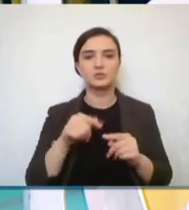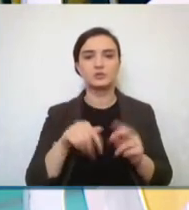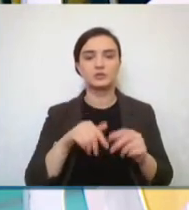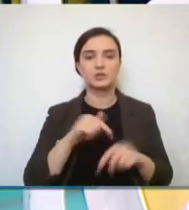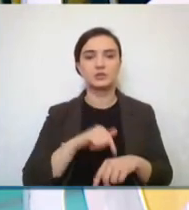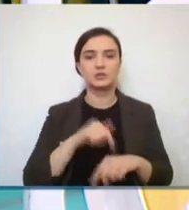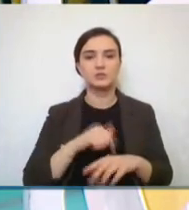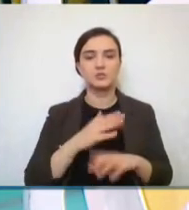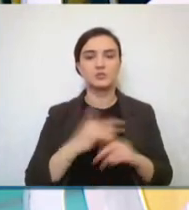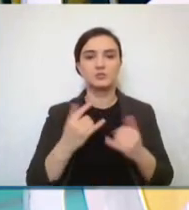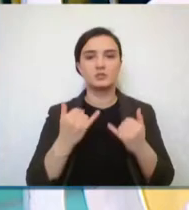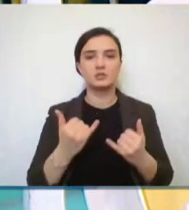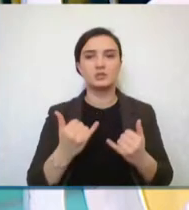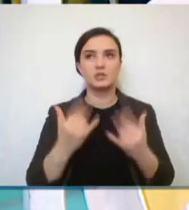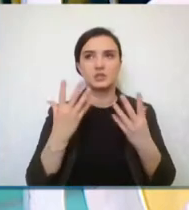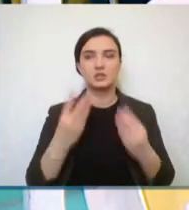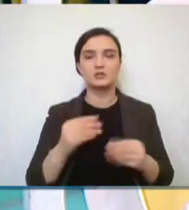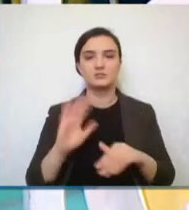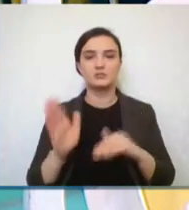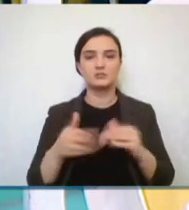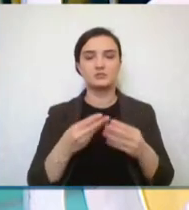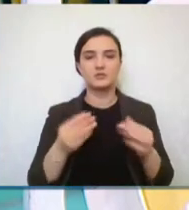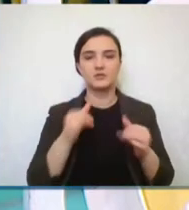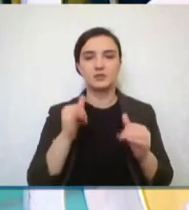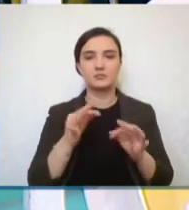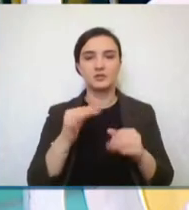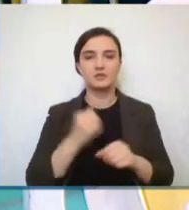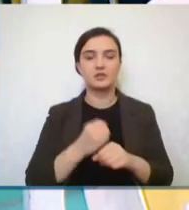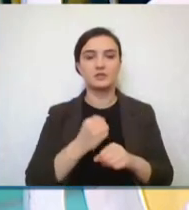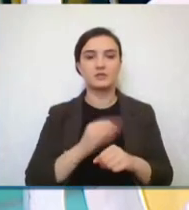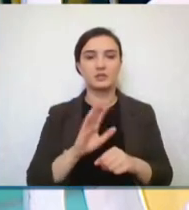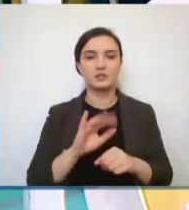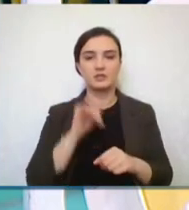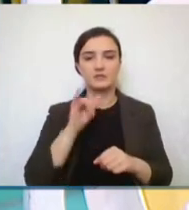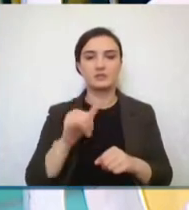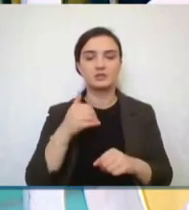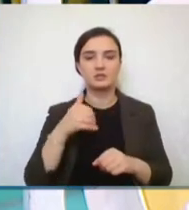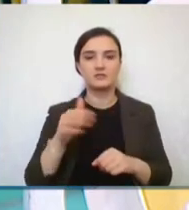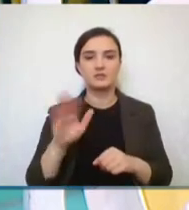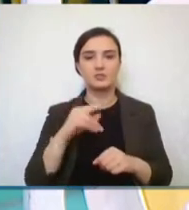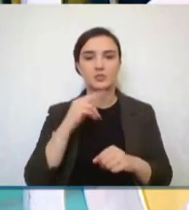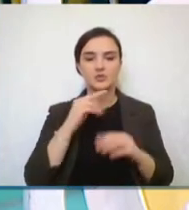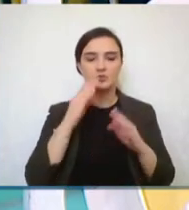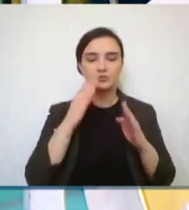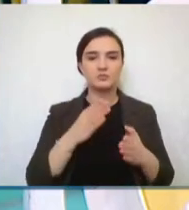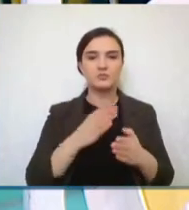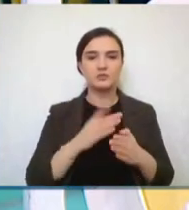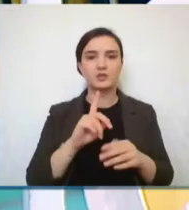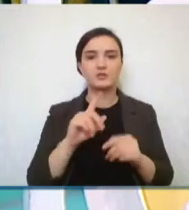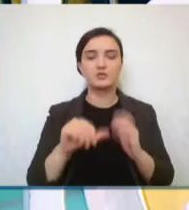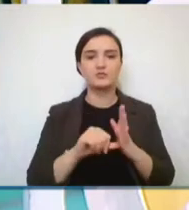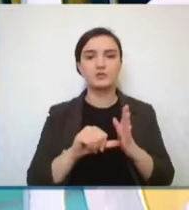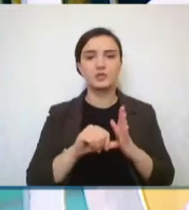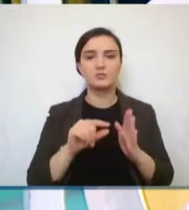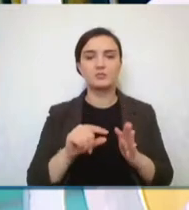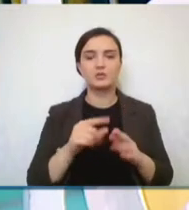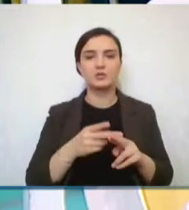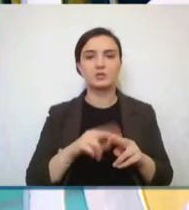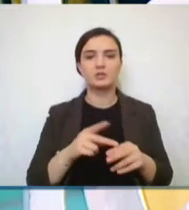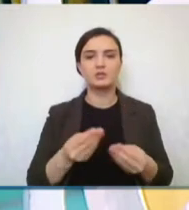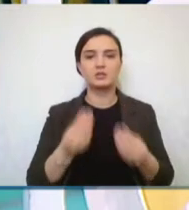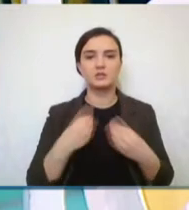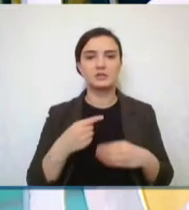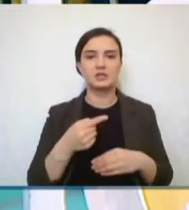ისე ჩაიარა, რომ მე ვერაფერი ვერ გავაკეთე, ვერ სადაწავი და კონცენტრირებული ვარ, რა გვეშველება და გვეშველება არა, ეს იძლევა ნეგატიურ